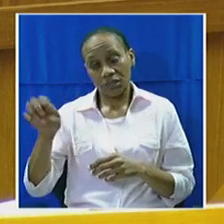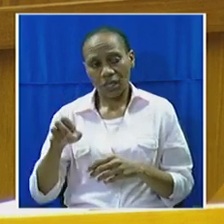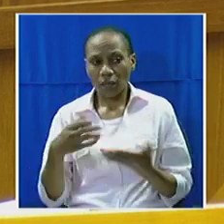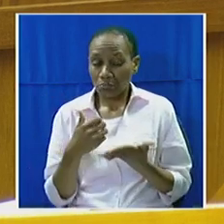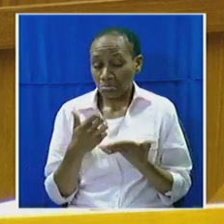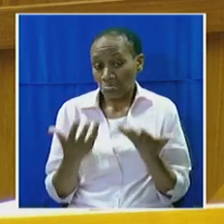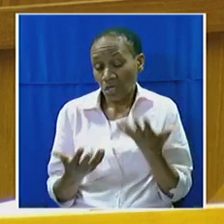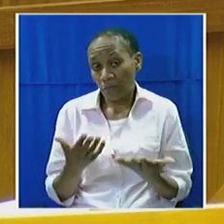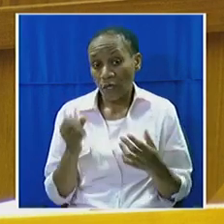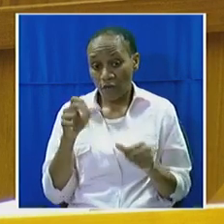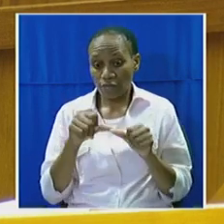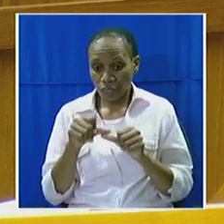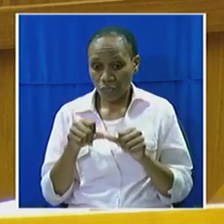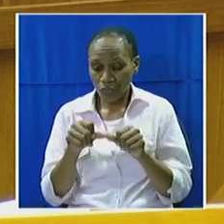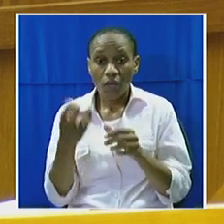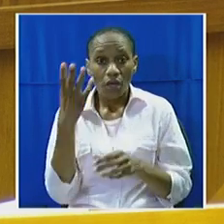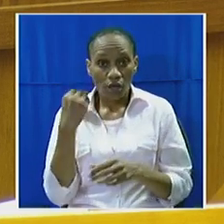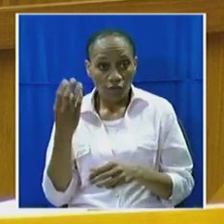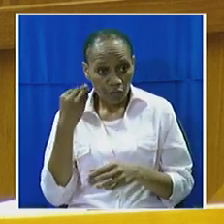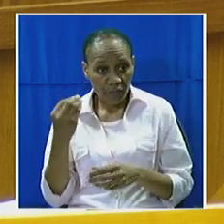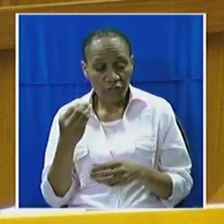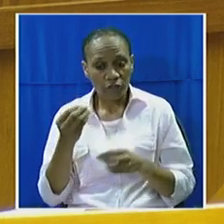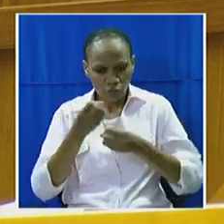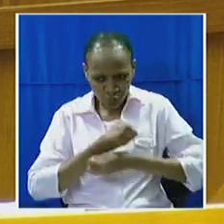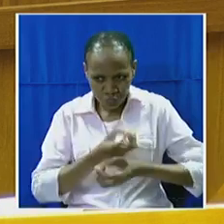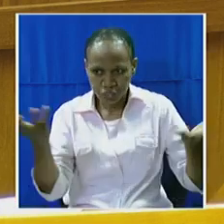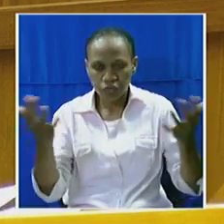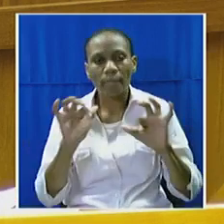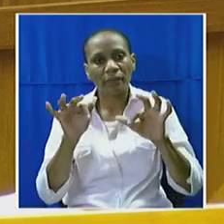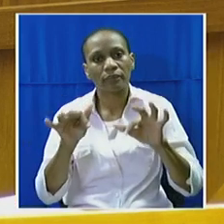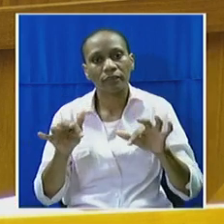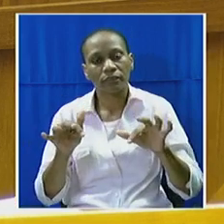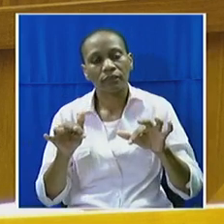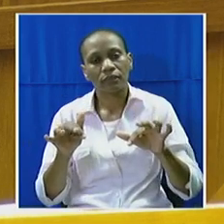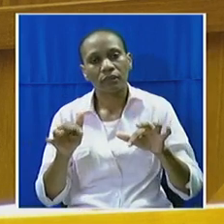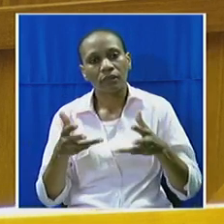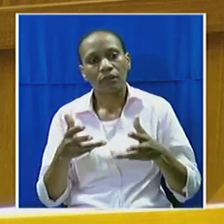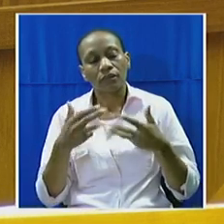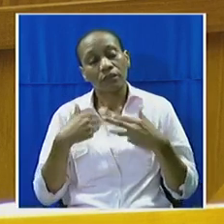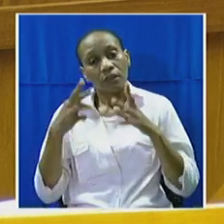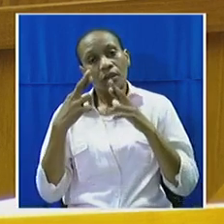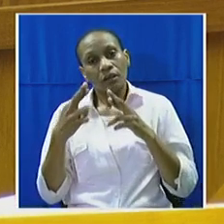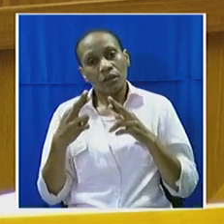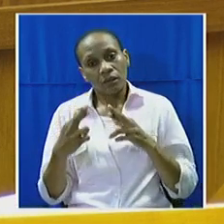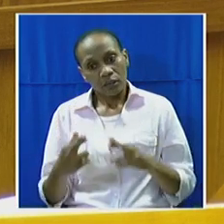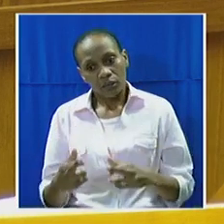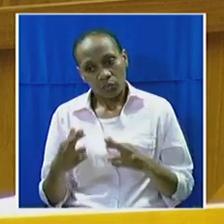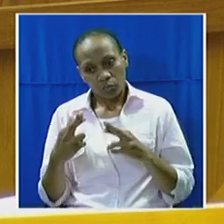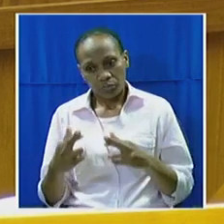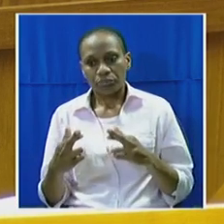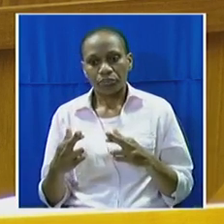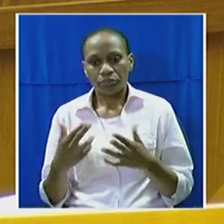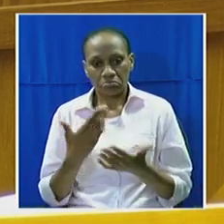ngalesifo. Engathi ungaqina ke imiyalezo yexwayiso ukuvikela imiyalezo engelona iqiniso. Kodwa ke nathi